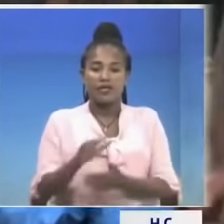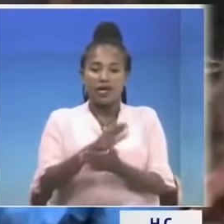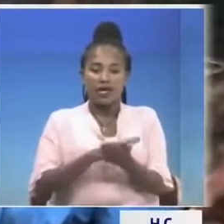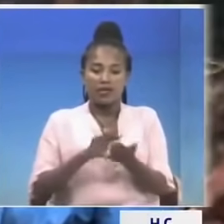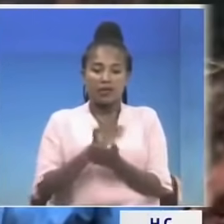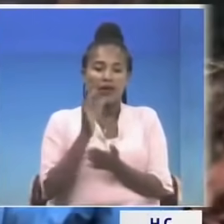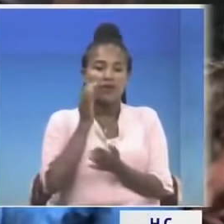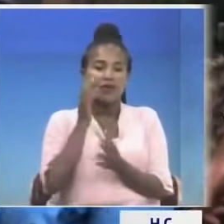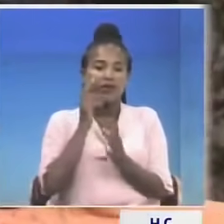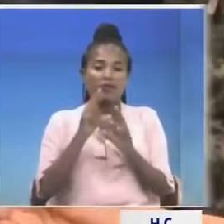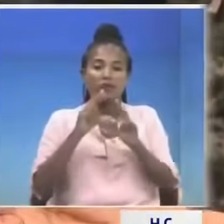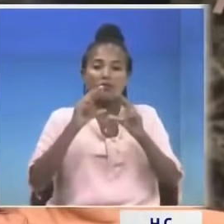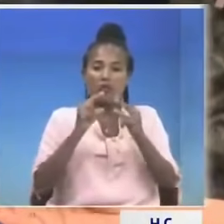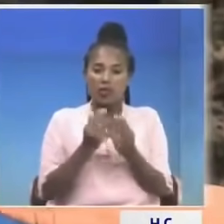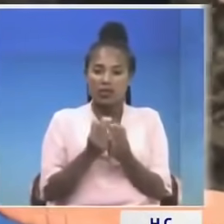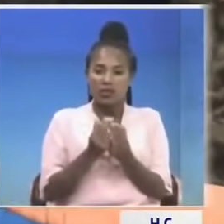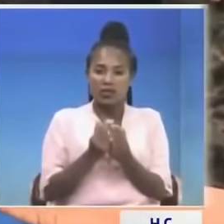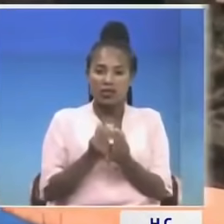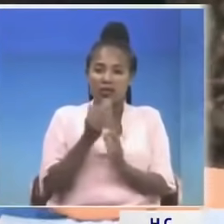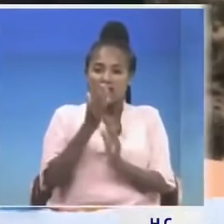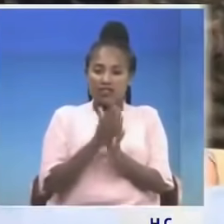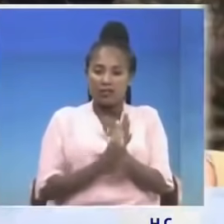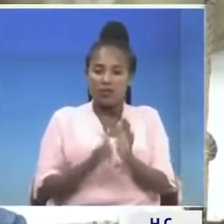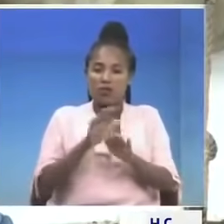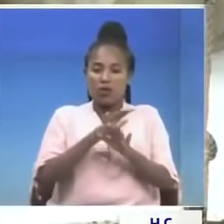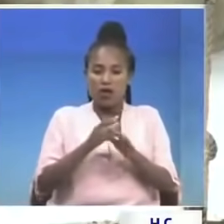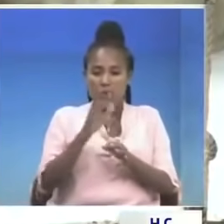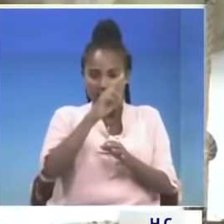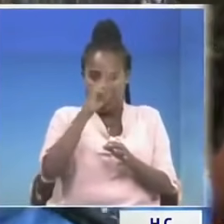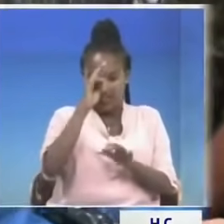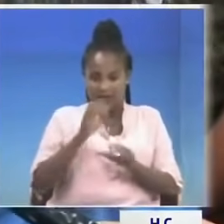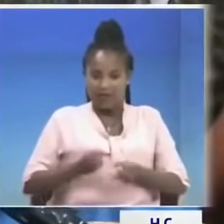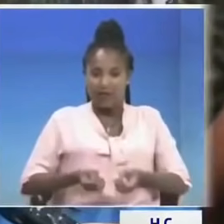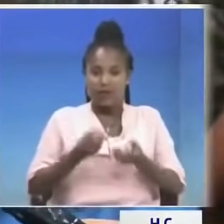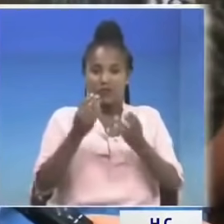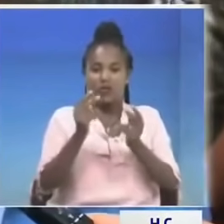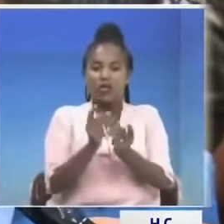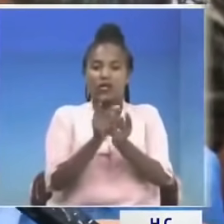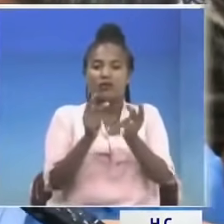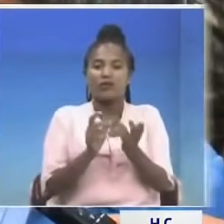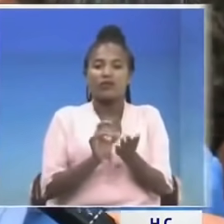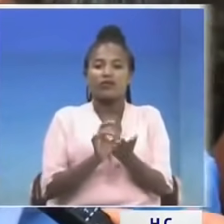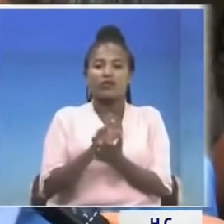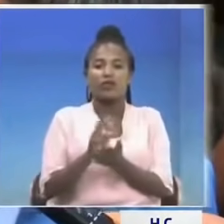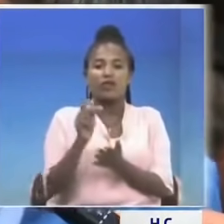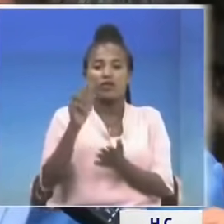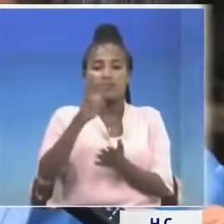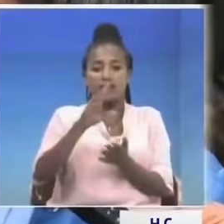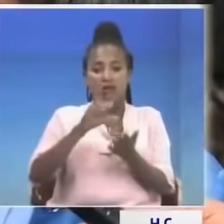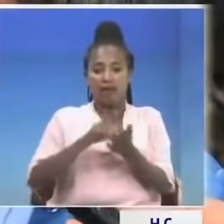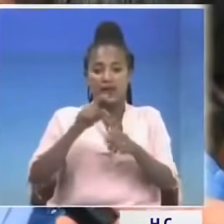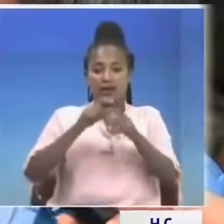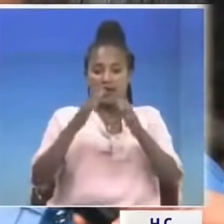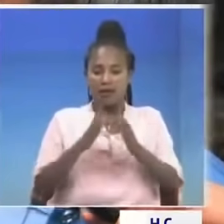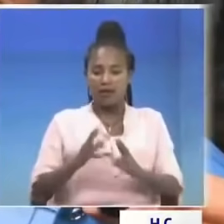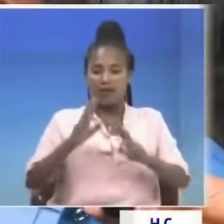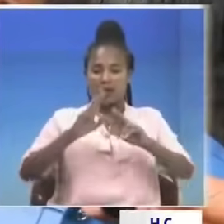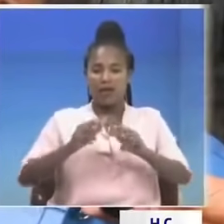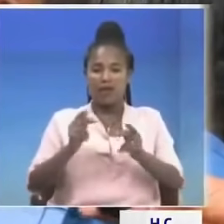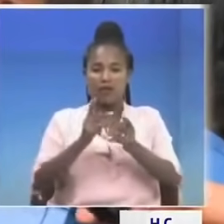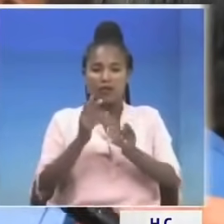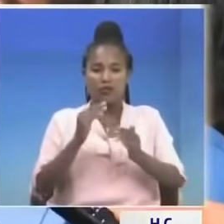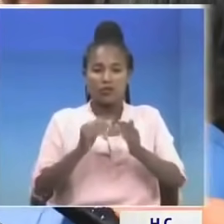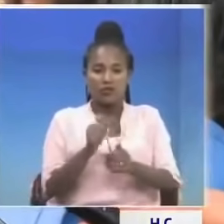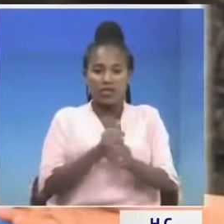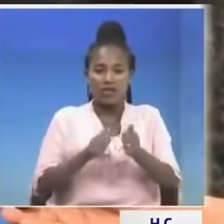አሸባሪውና ወራሪው የትነግ ቡድን በፈጸመው ወረራ ምክንያት በርካቶች ከቀያቸው ተፈናቅለው በደሴ ከተማ ጊዜያዊ መጠለያ ጣቢያ ውስጥ